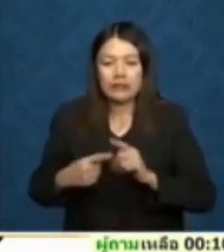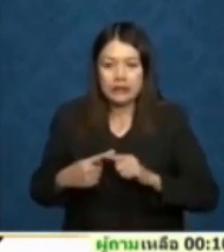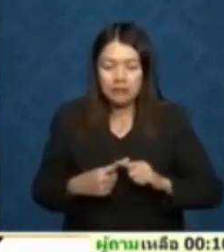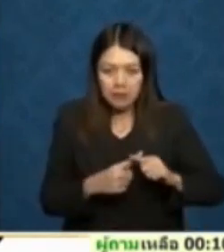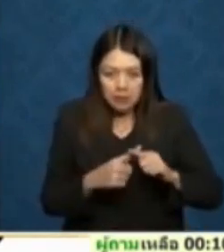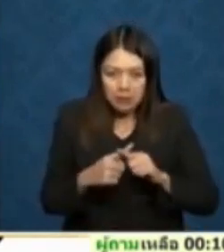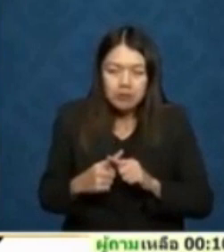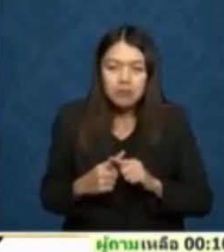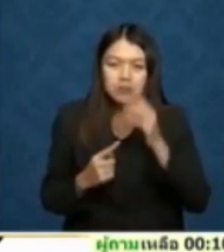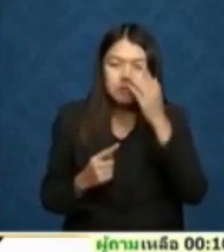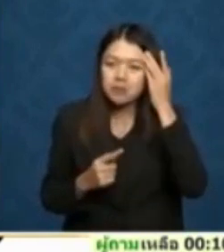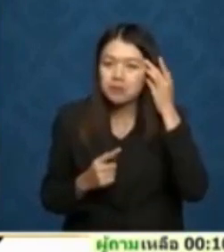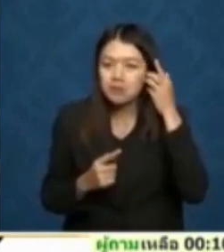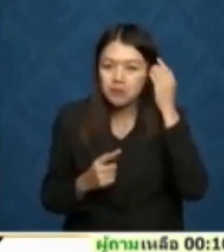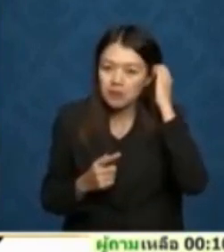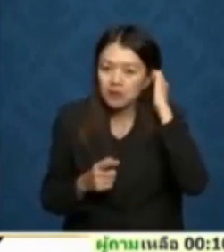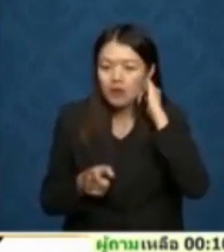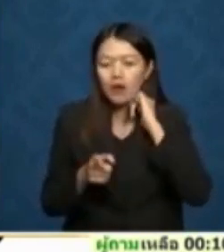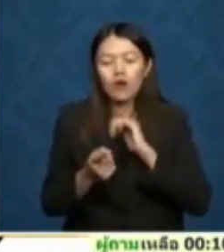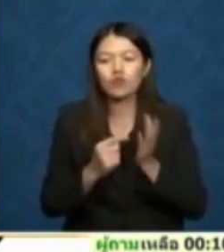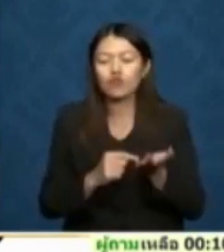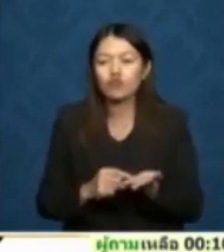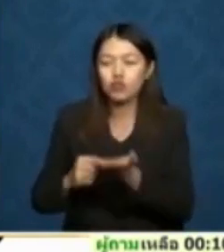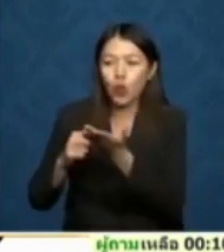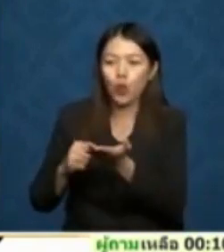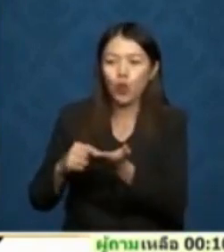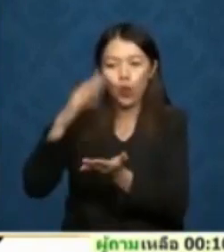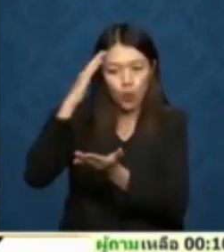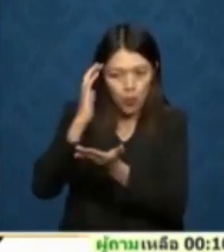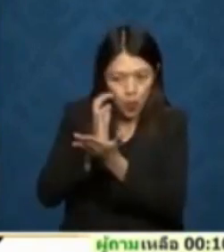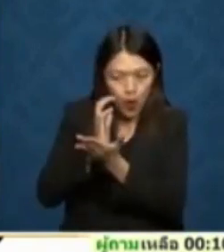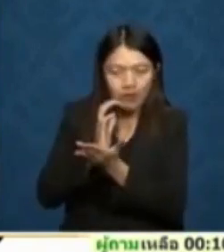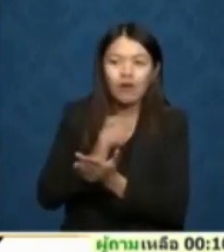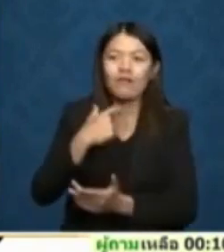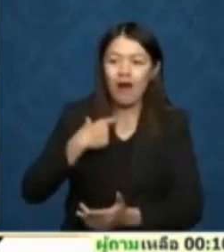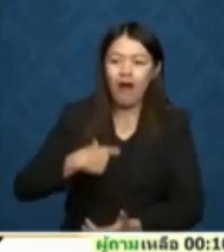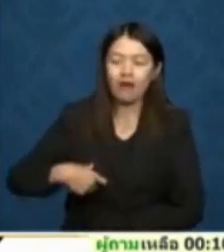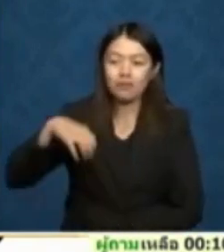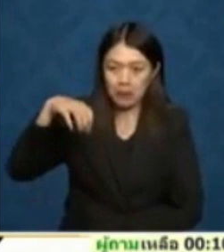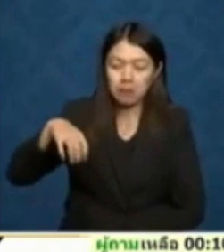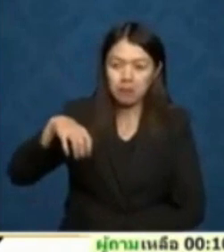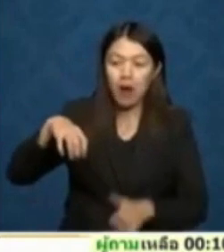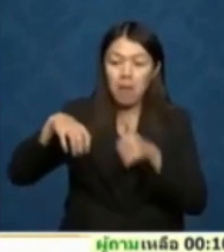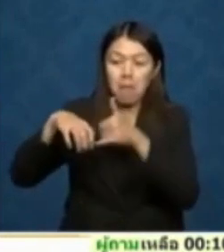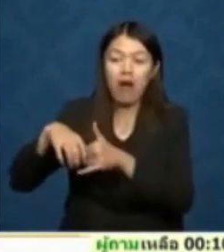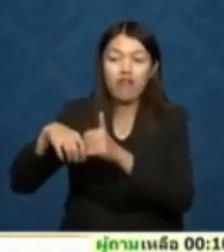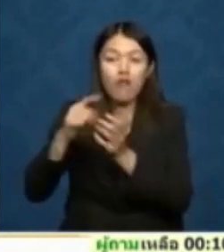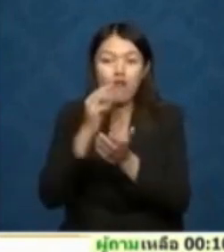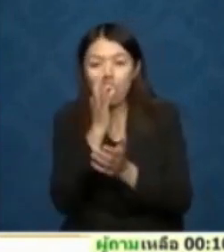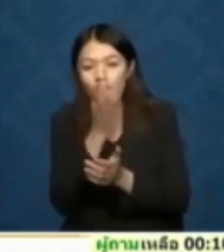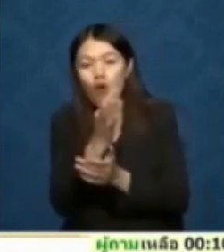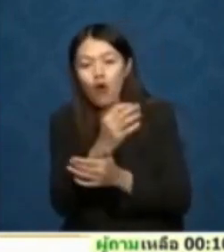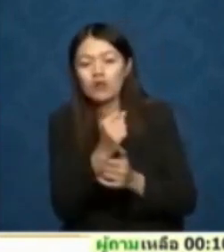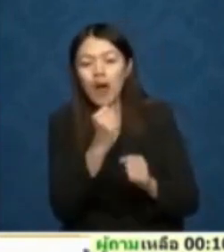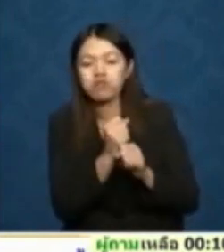าจะส่งเรื่องให้พนักงานอัยการสั่งฟ้องในข้อหาทำร้ายร่างก